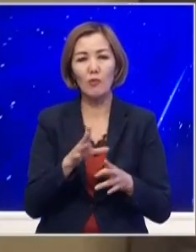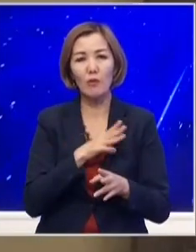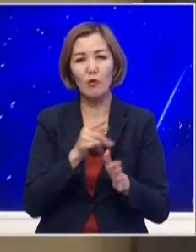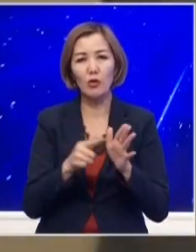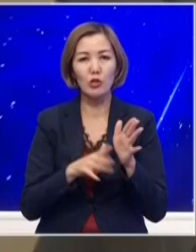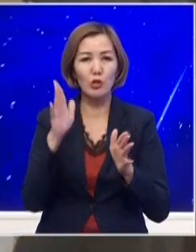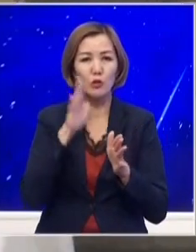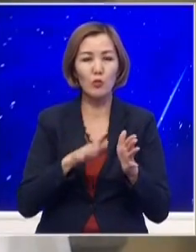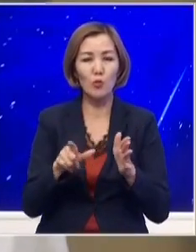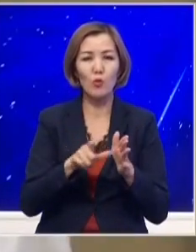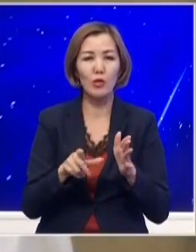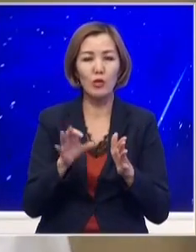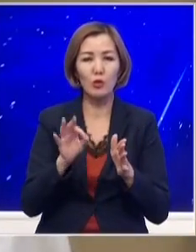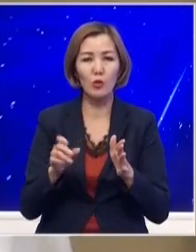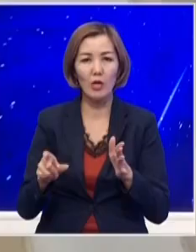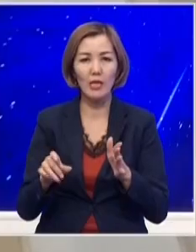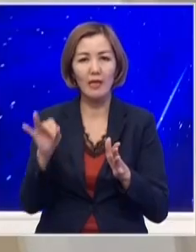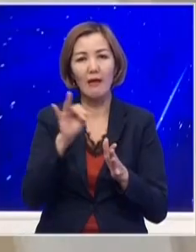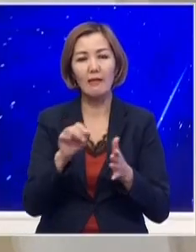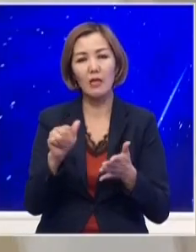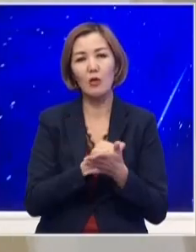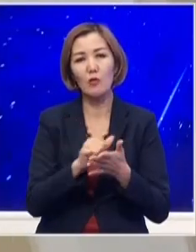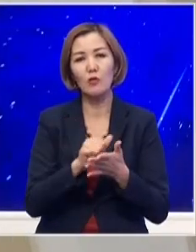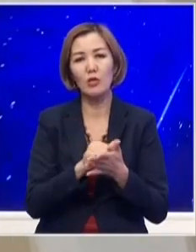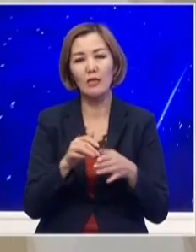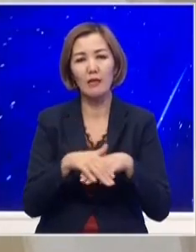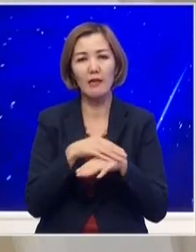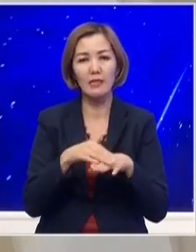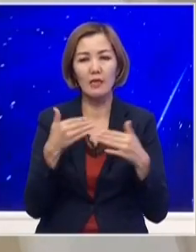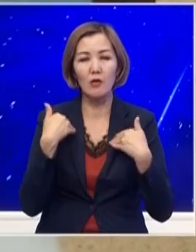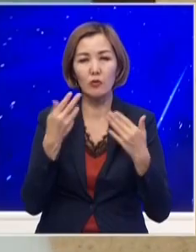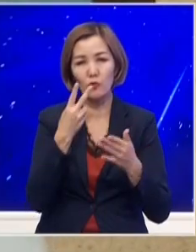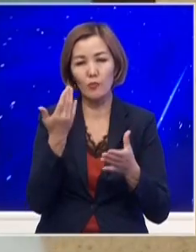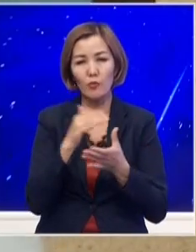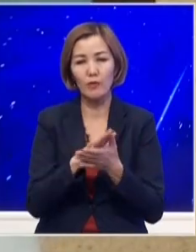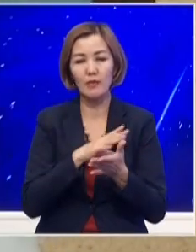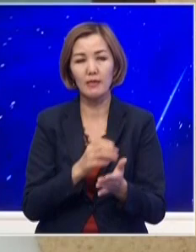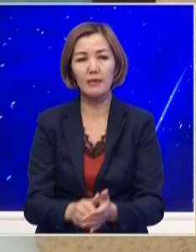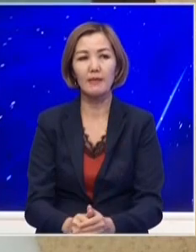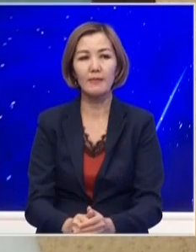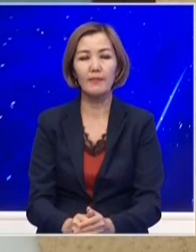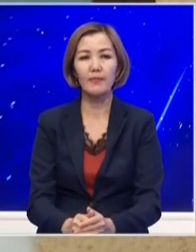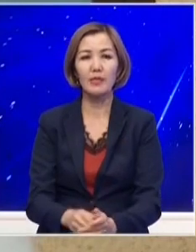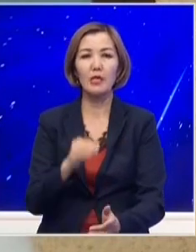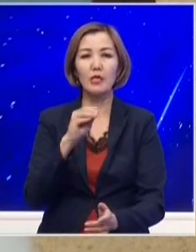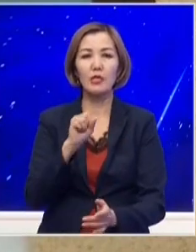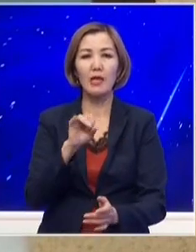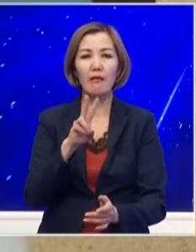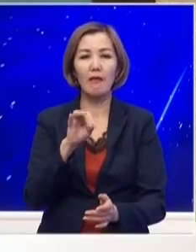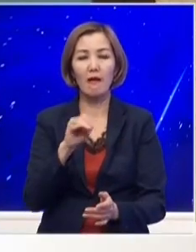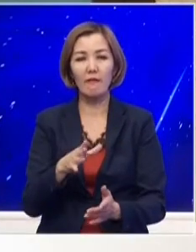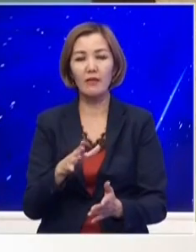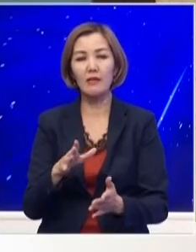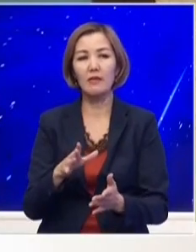өңіріндегі тұлғаларға қатысты құнды тарихи құжаттар да жұрт назарына ұсынылды. Ибрайым Жайнақовтың мүлкін, үй